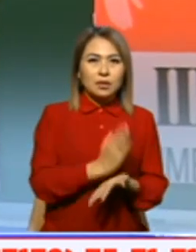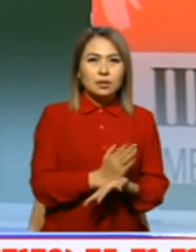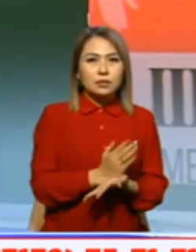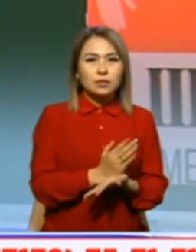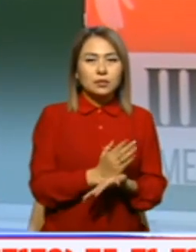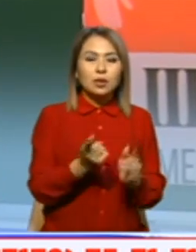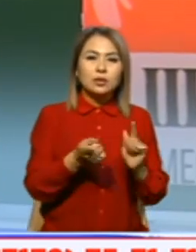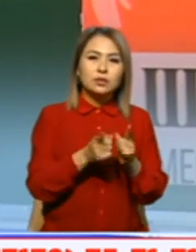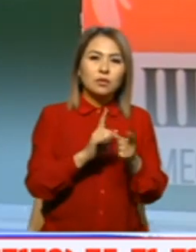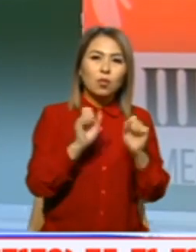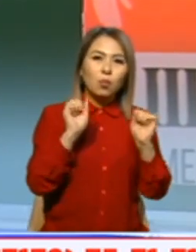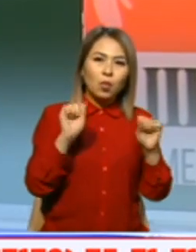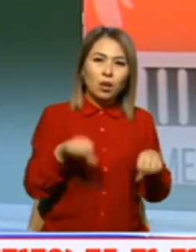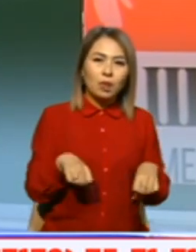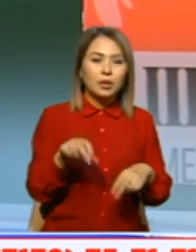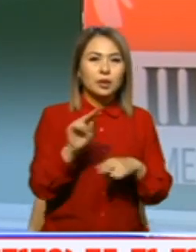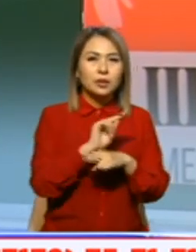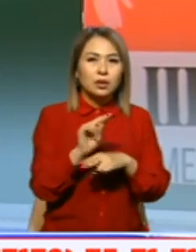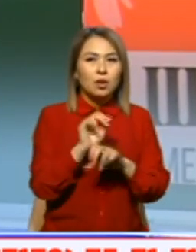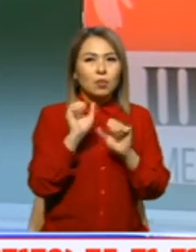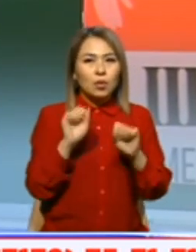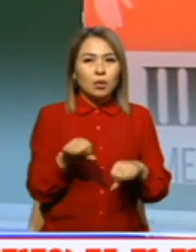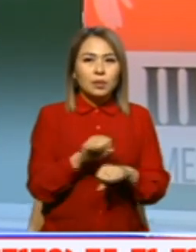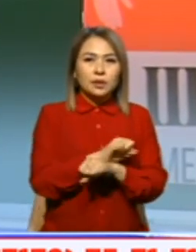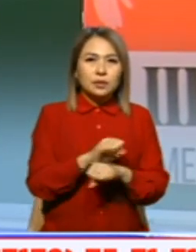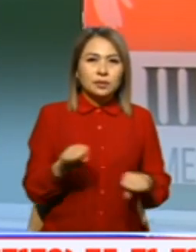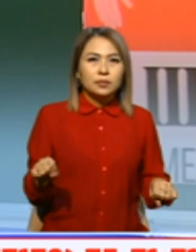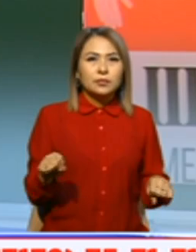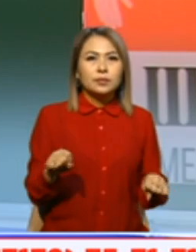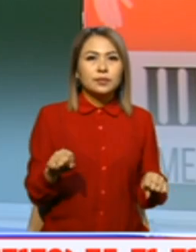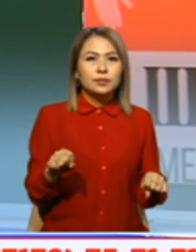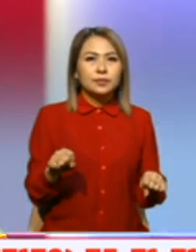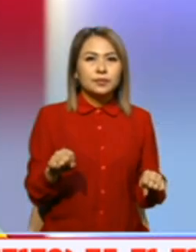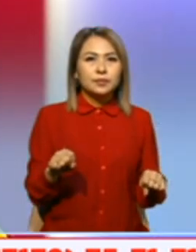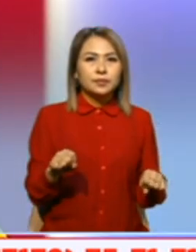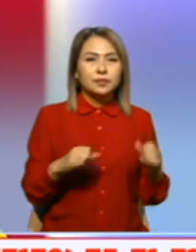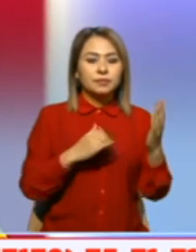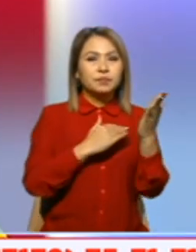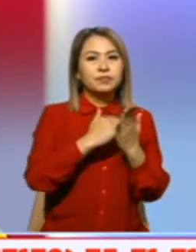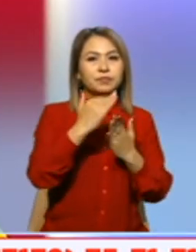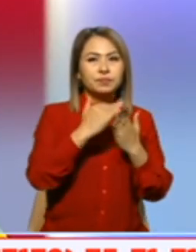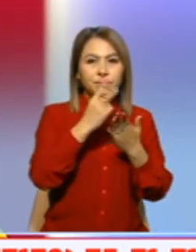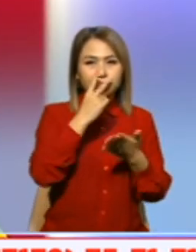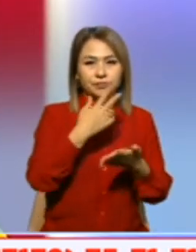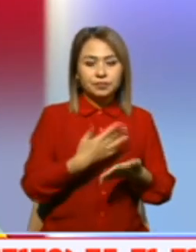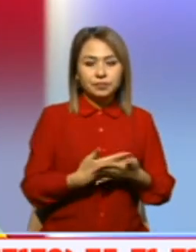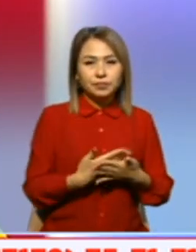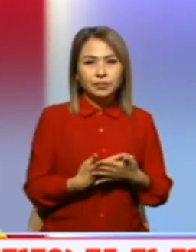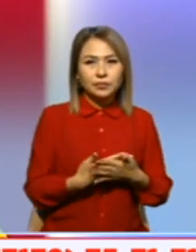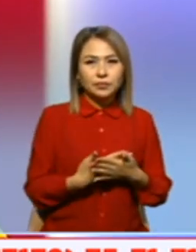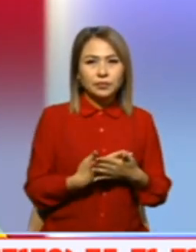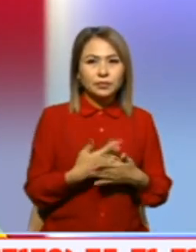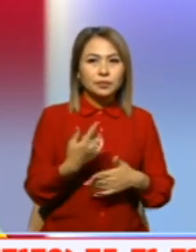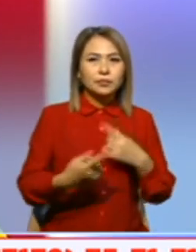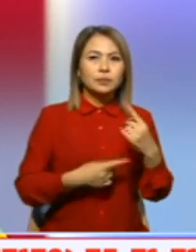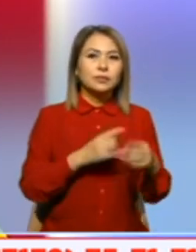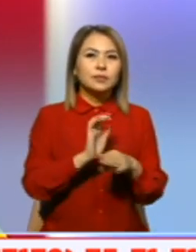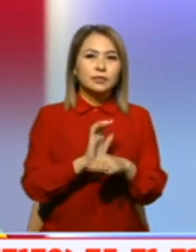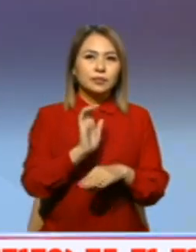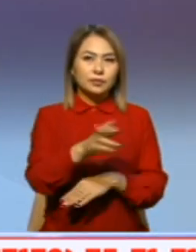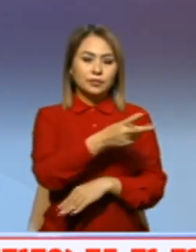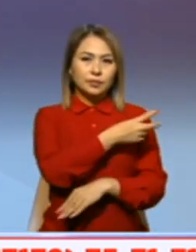оны түзетуге келе ма, келмей ма, соның бәріне жоғары көрсеткіш арқылы тағы да біз генетик дәрігерге